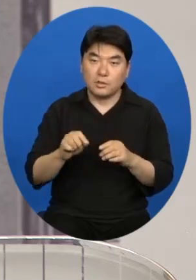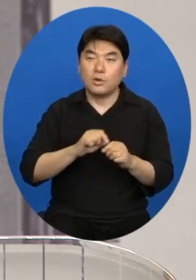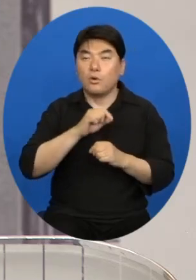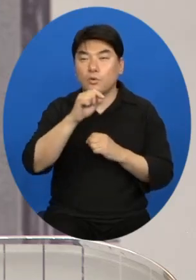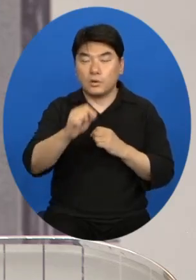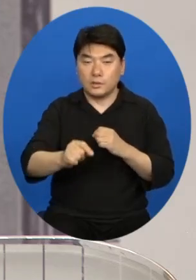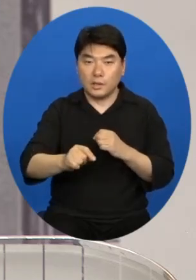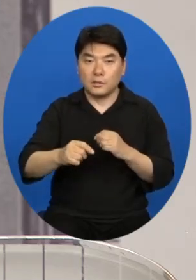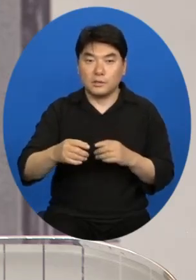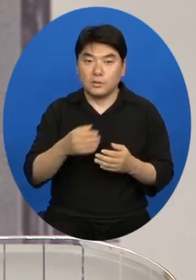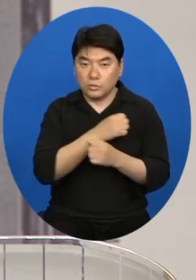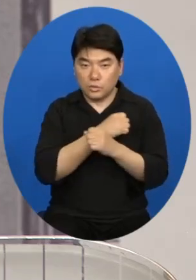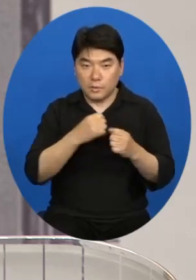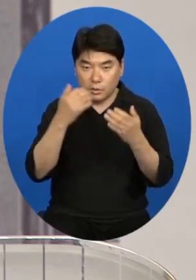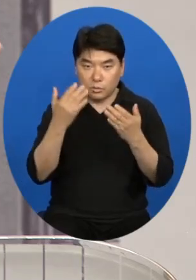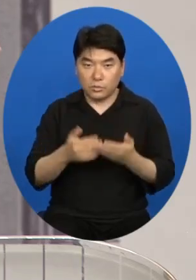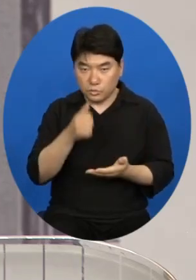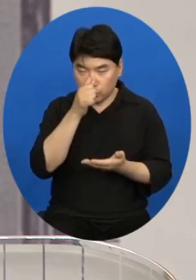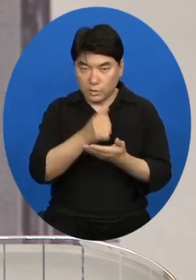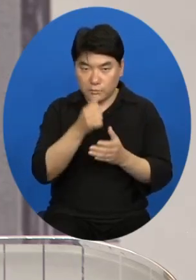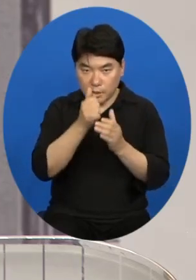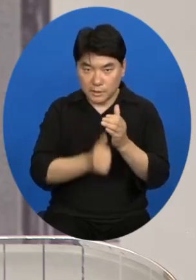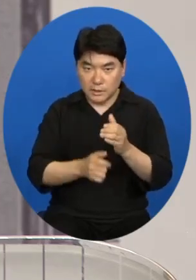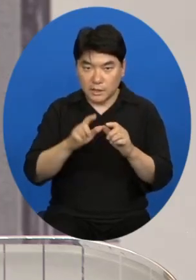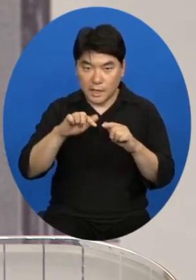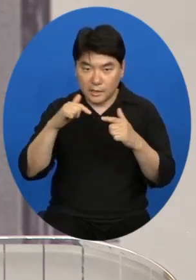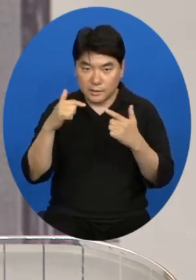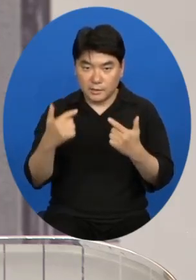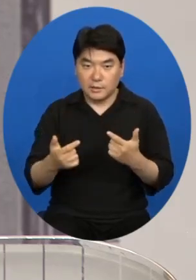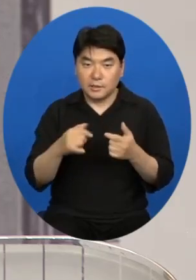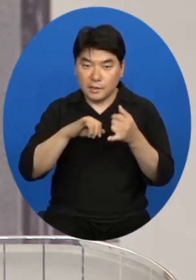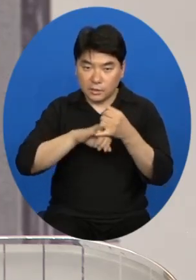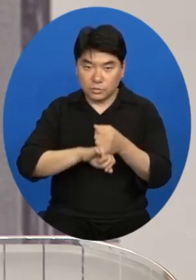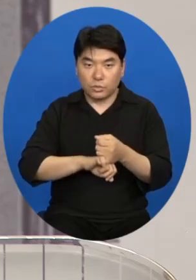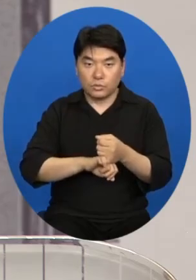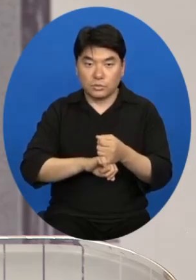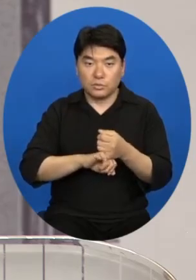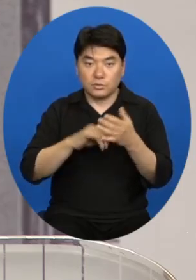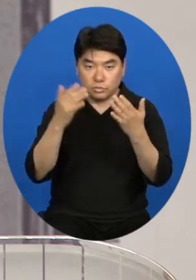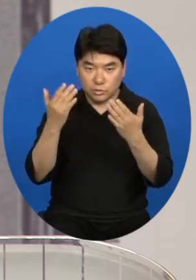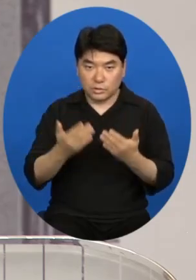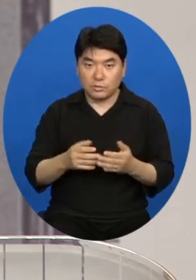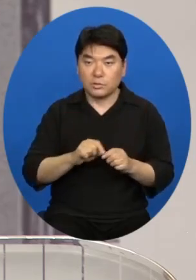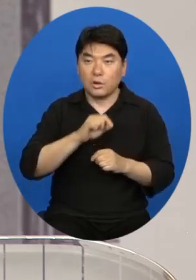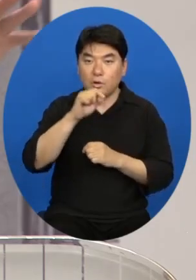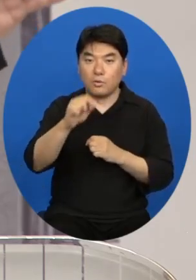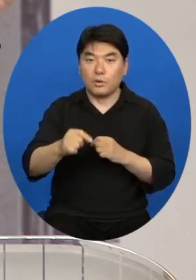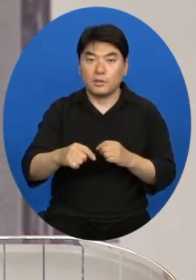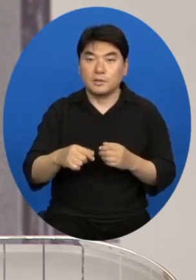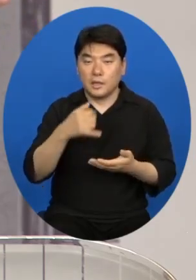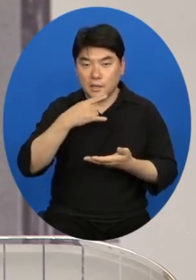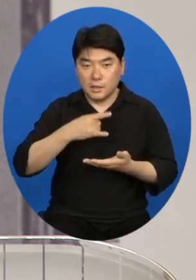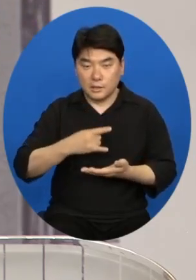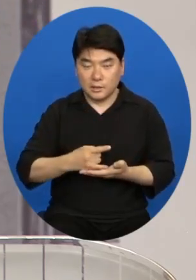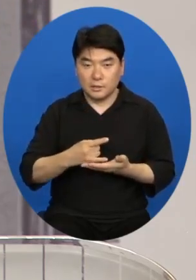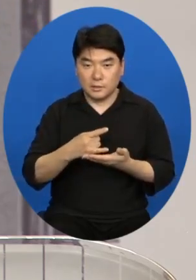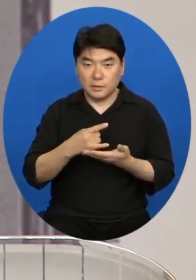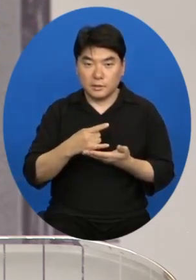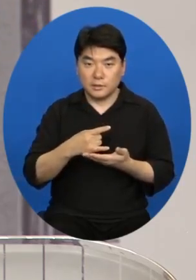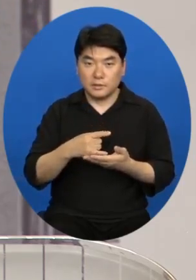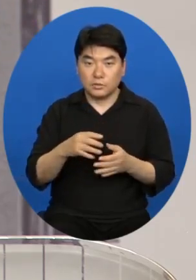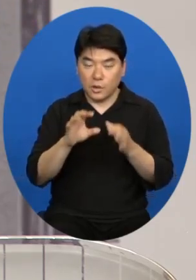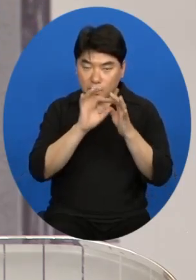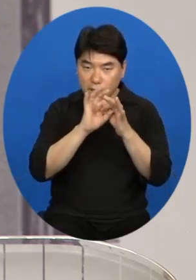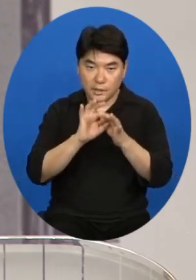다시는 그 죄에 의도적으로 빠지지 않는 그 약속을 하시고 영원한 의를 세우시겠다, 영원한